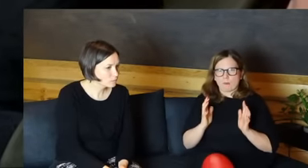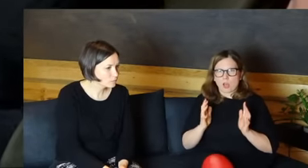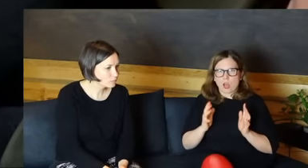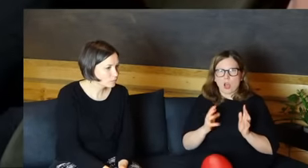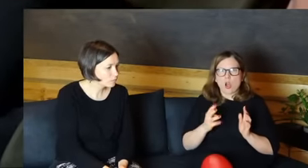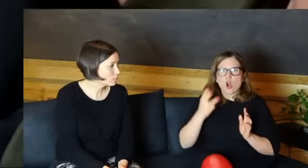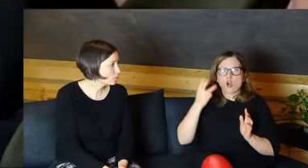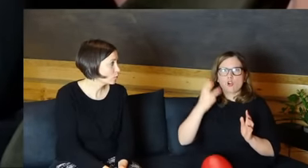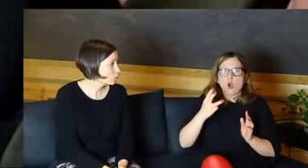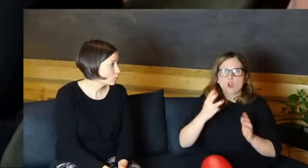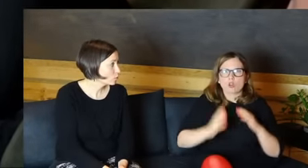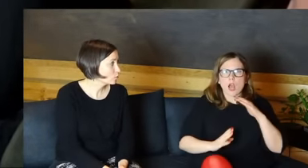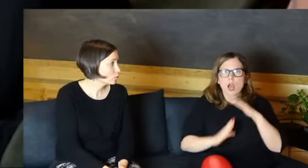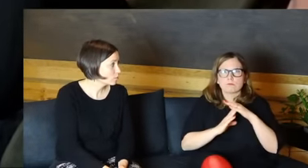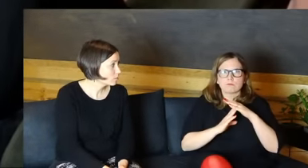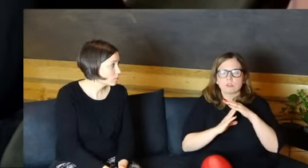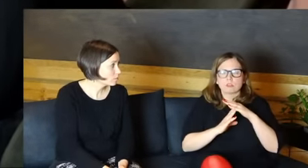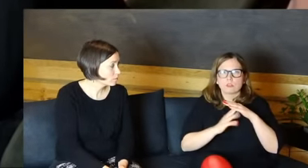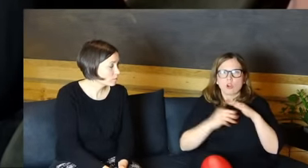30 on maksimi.